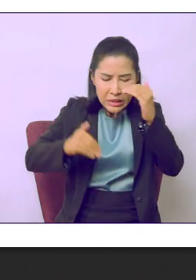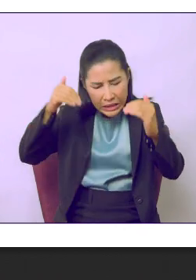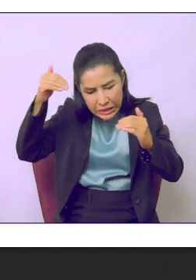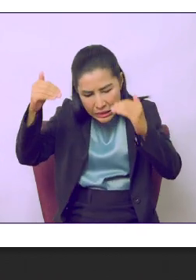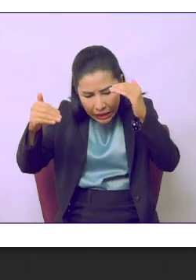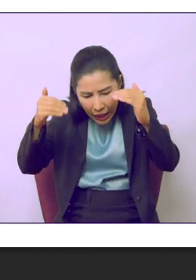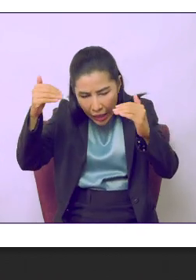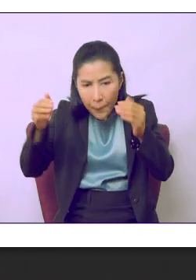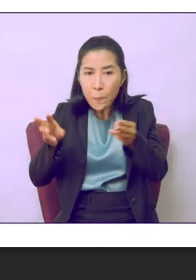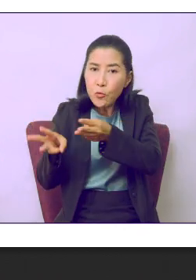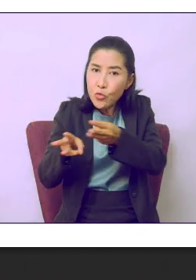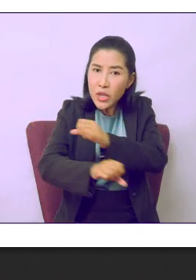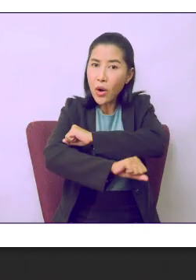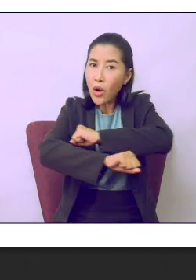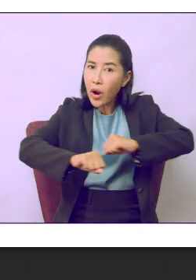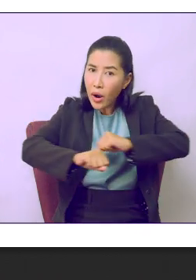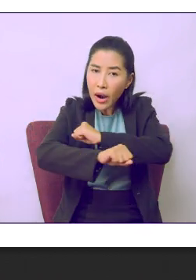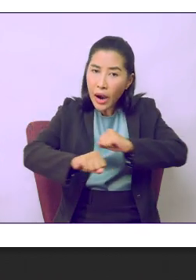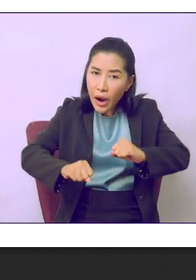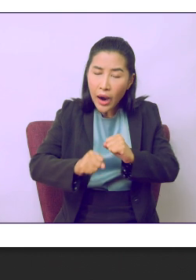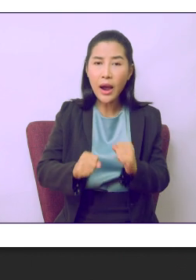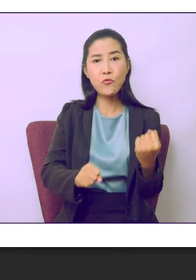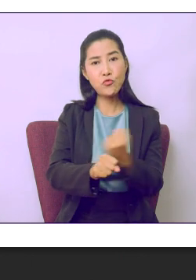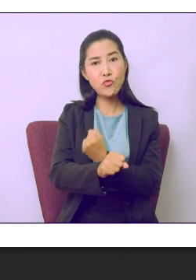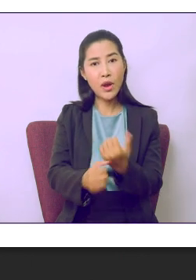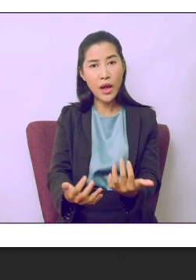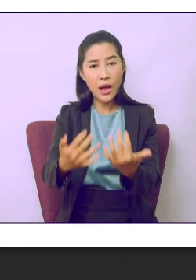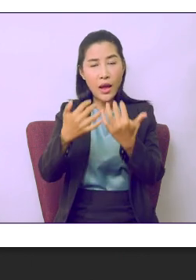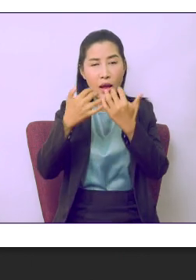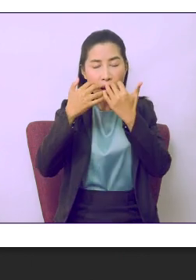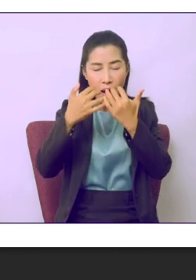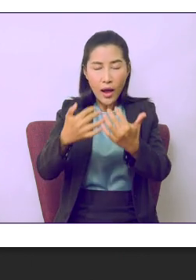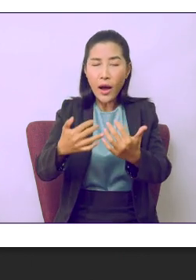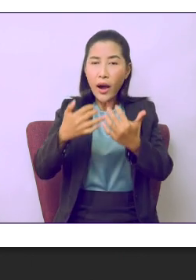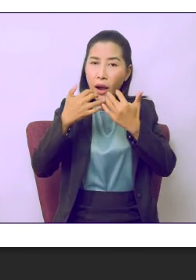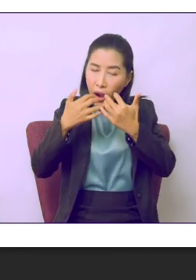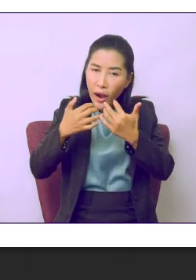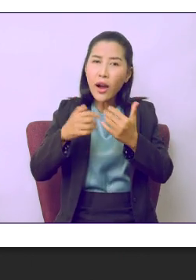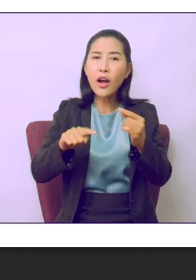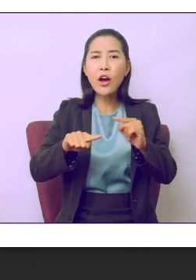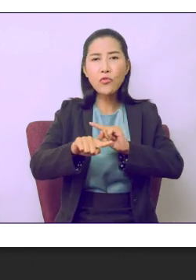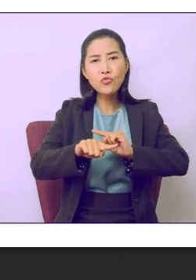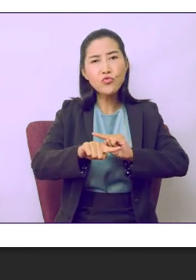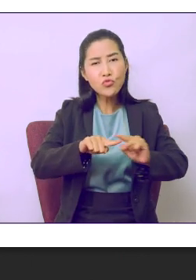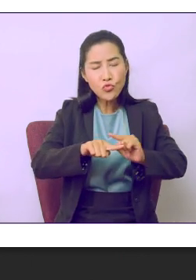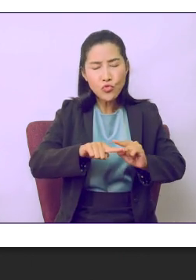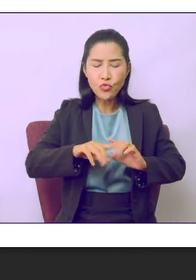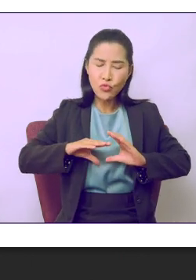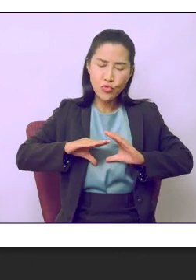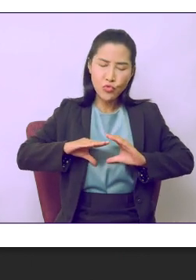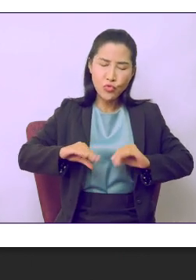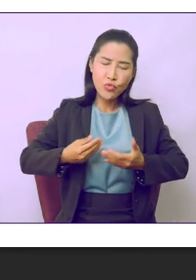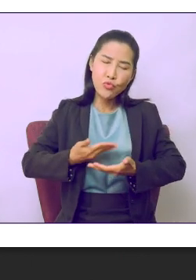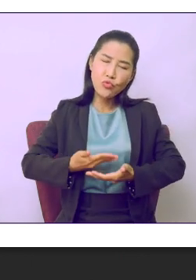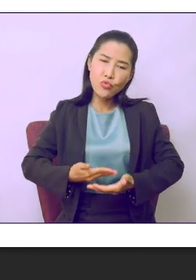อ่าวิธีการออกกำลังกายการหายใจเนาะแล้วก็เรื่องของการเจริญสติก็คือ mindfulnessนั่นแหละนะครับคือการโฟกัสอยู่กับร่างกาย